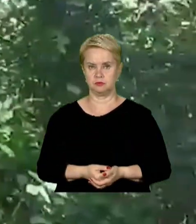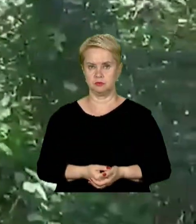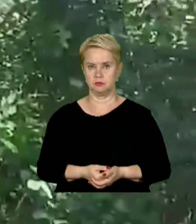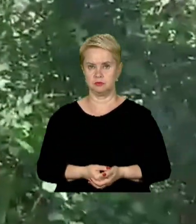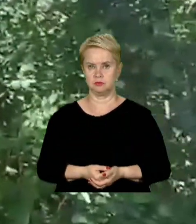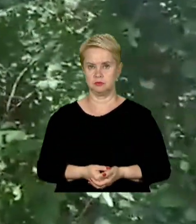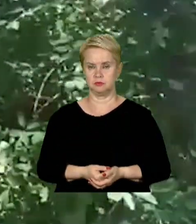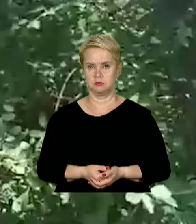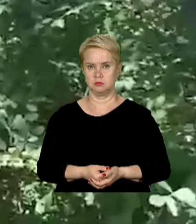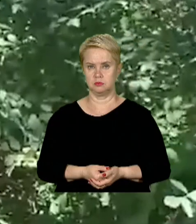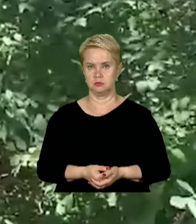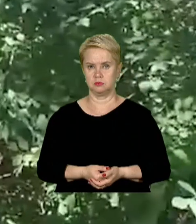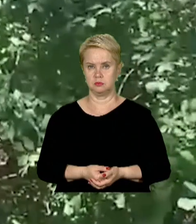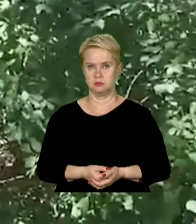раз.